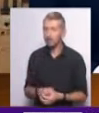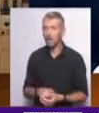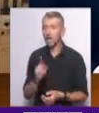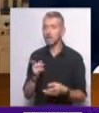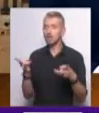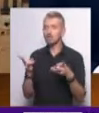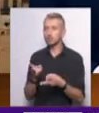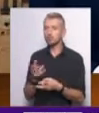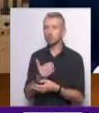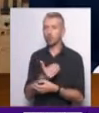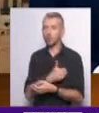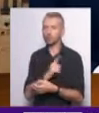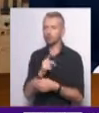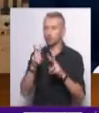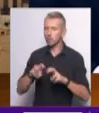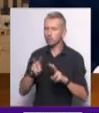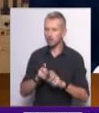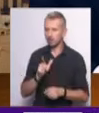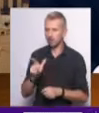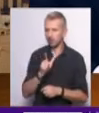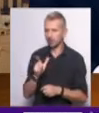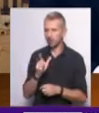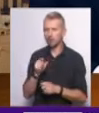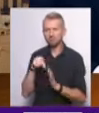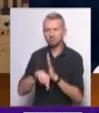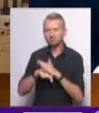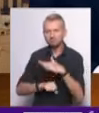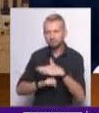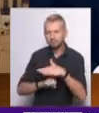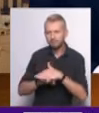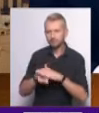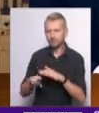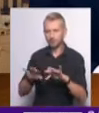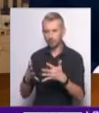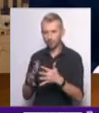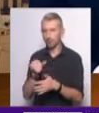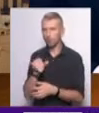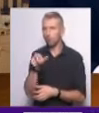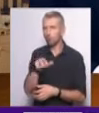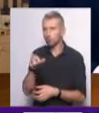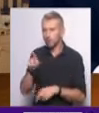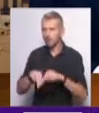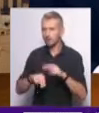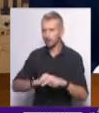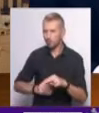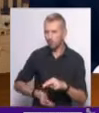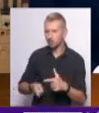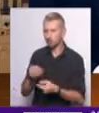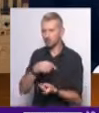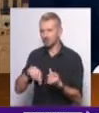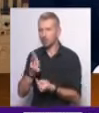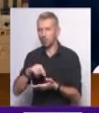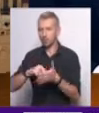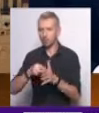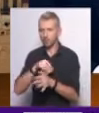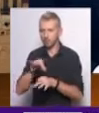потрібно, хочу, щоб ми розібралися з вами у фундаменті цієї ситуації, тобто у людей, у забудовників або у бізнесменів, які планують